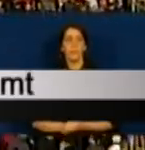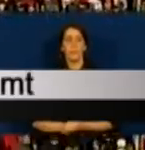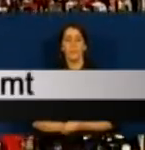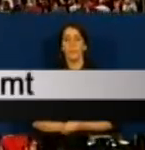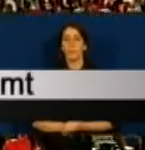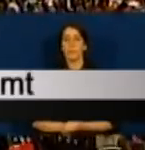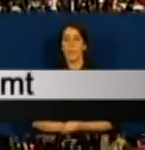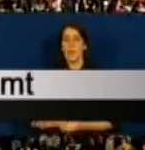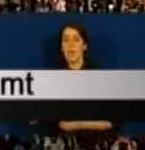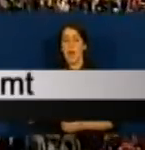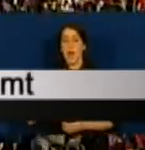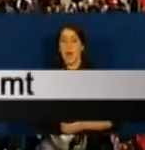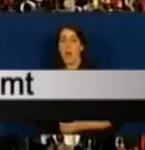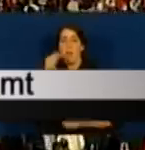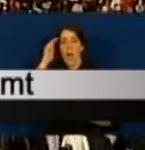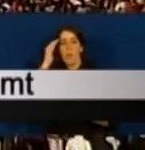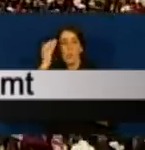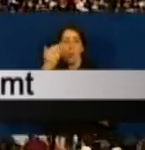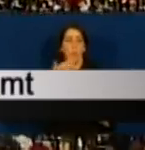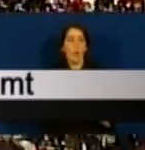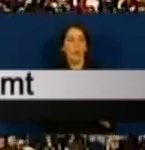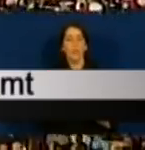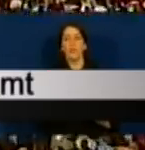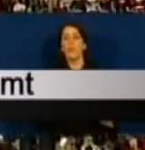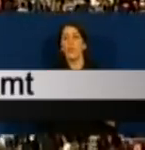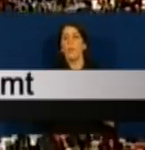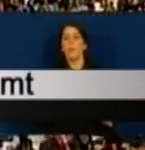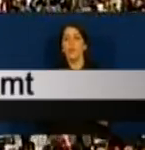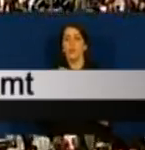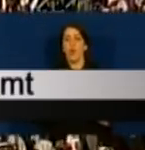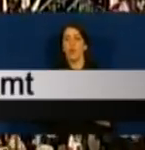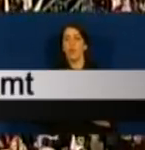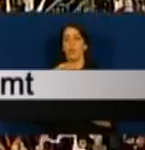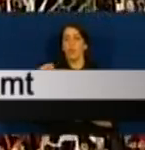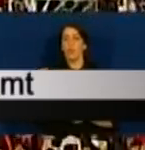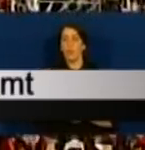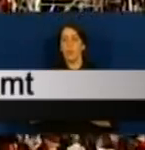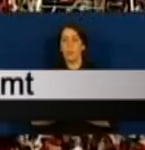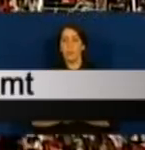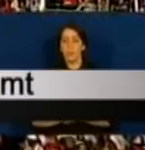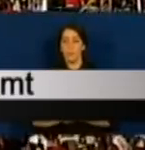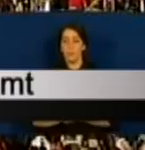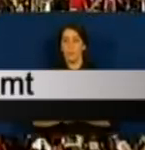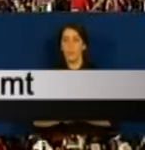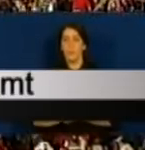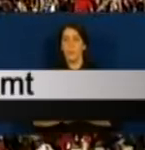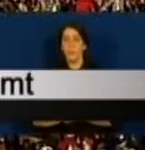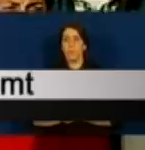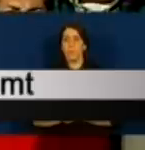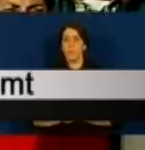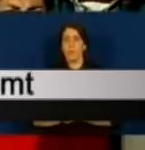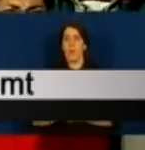Il-protezzjoni u l-ħolqin tax-xogħol għaliex policy Koerenti u responsabli